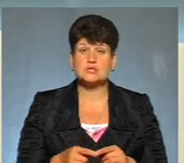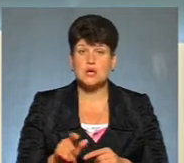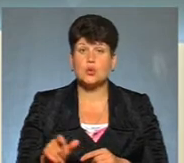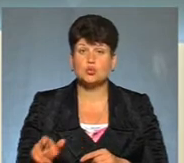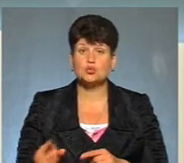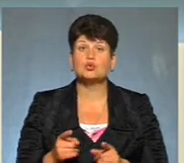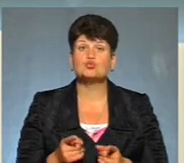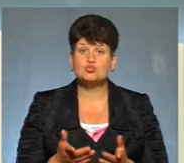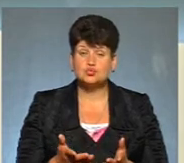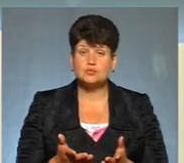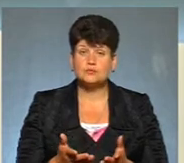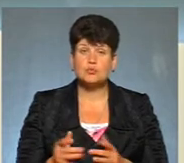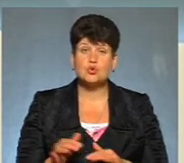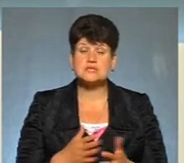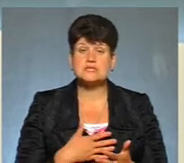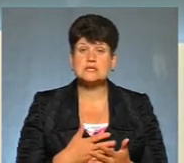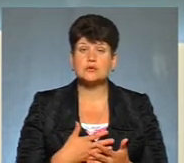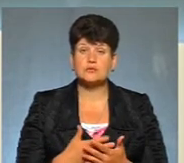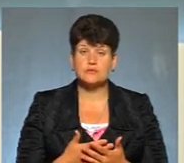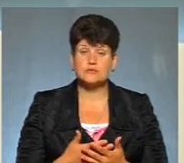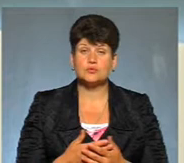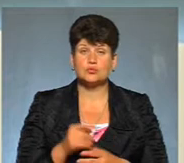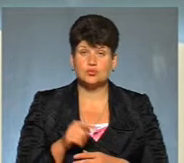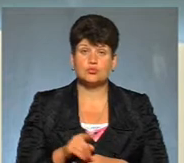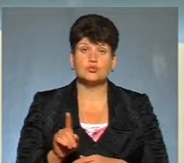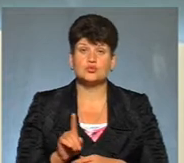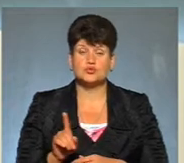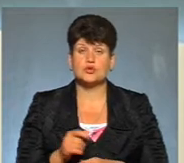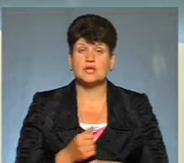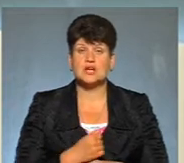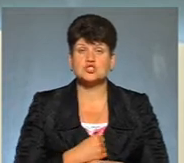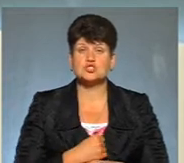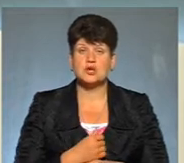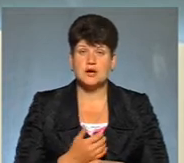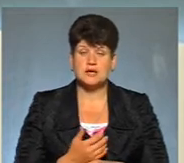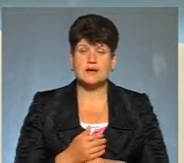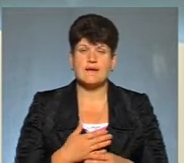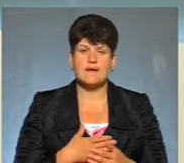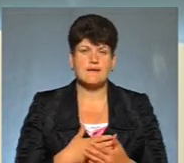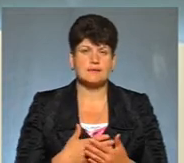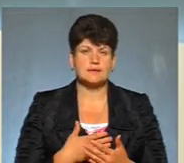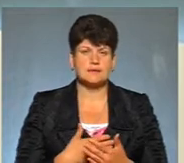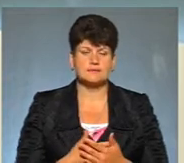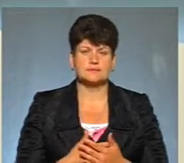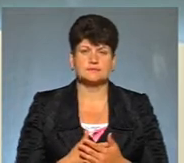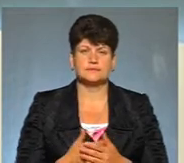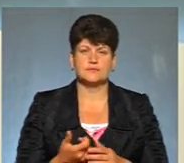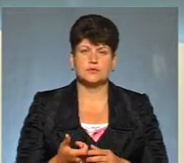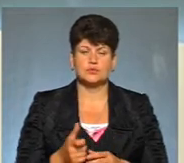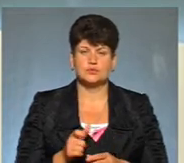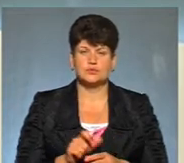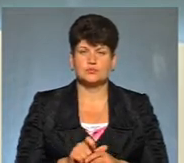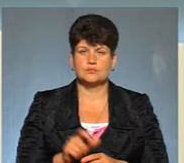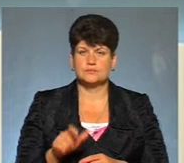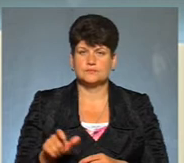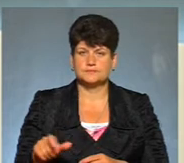Чому процес активізувався? Та тому, що, на жаль, активізувалася доволі поведінка